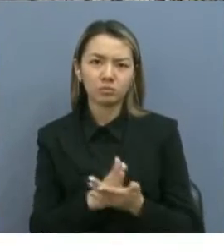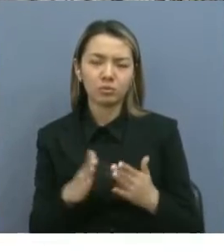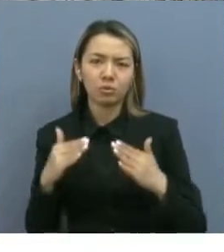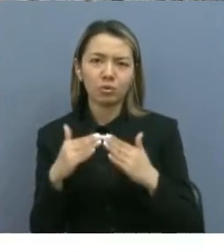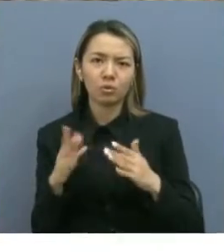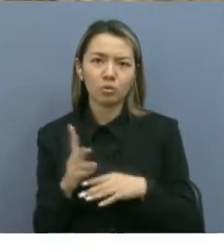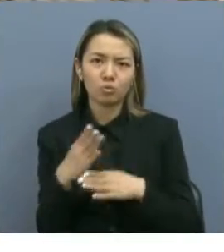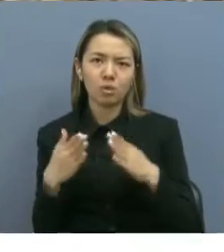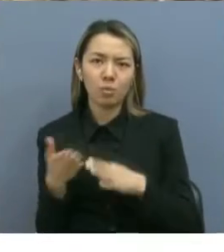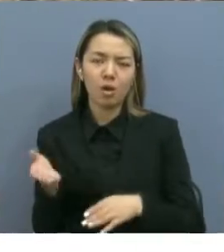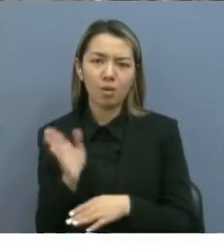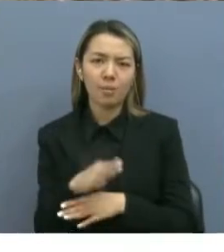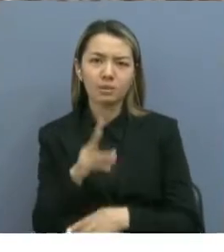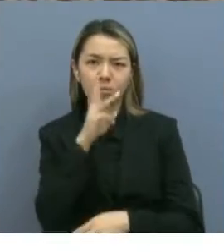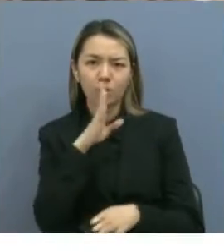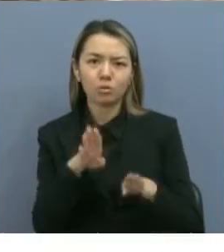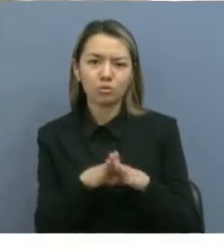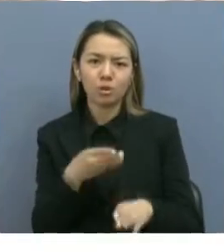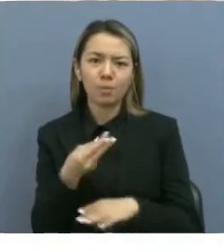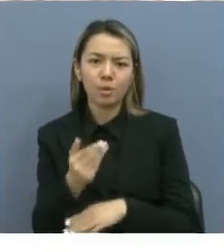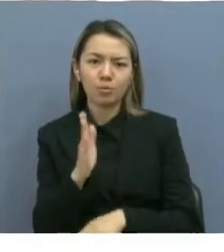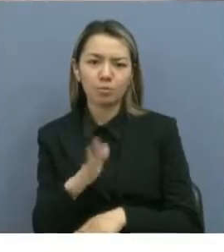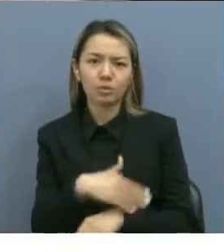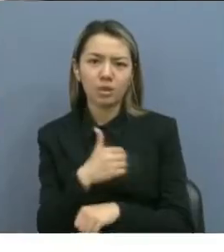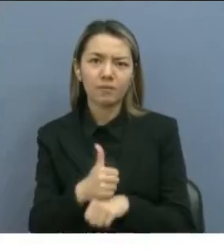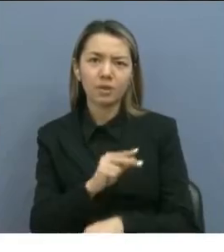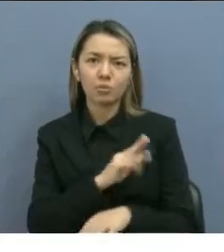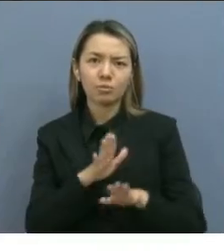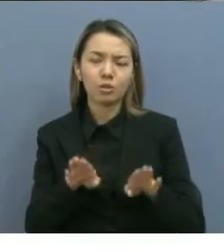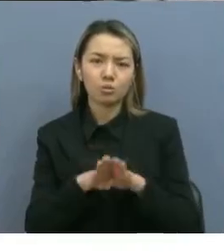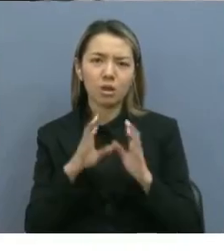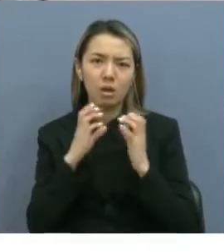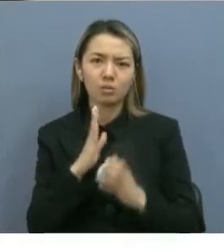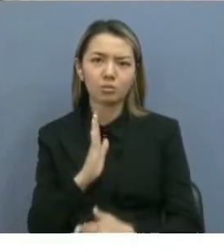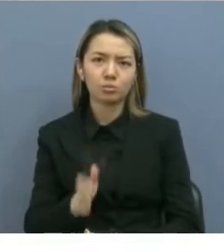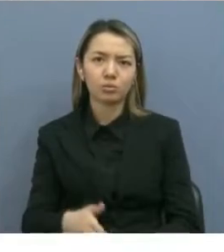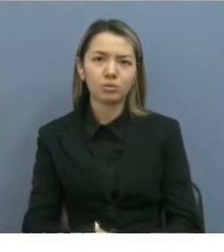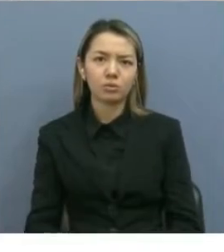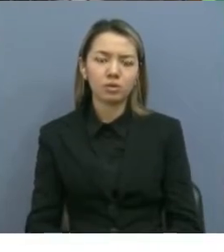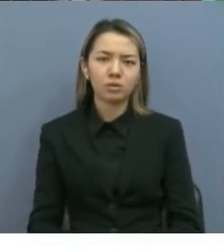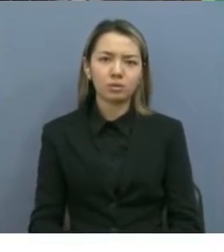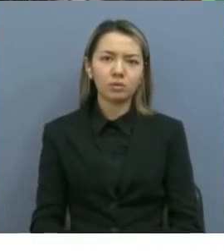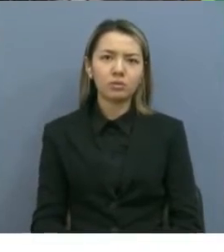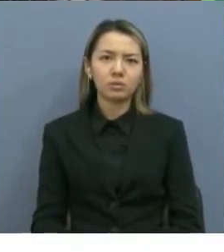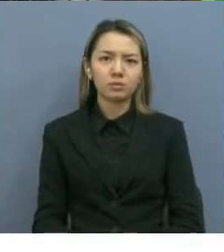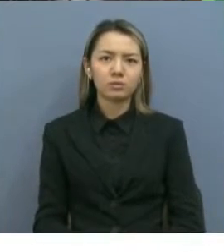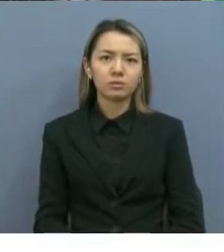үйлеріне қайтып оралады. Оларға жалақы да төленеді. Сонымен бірге негізгі жұмыс орны да сақталады. Бердігүл Дадасқызы, Мадина Смағұлова, Рамиль Дүсімов, Тархан Сағын, Көкше